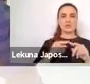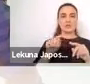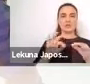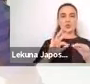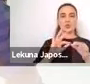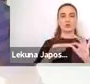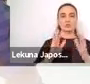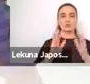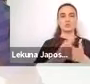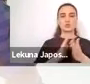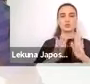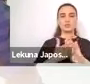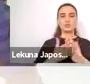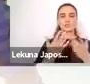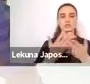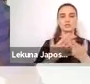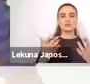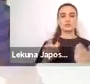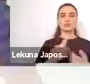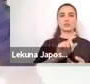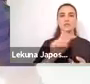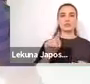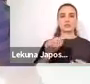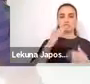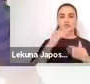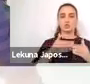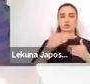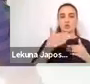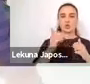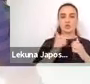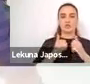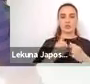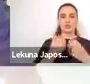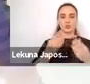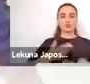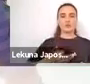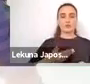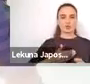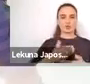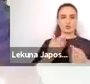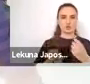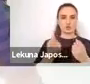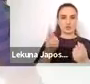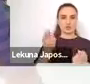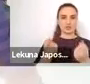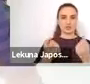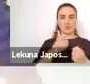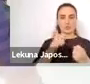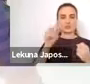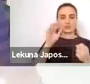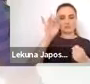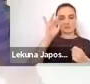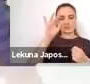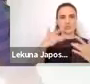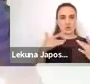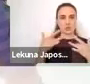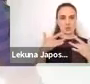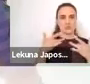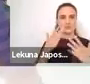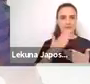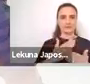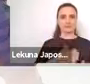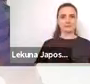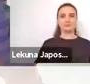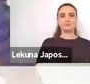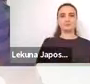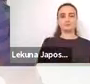კონკრეტული სიტუაციების, რაც შემდეგ ყოველდღიურ ცხოვრებაში გვხვდება. აი როგორც მსახიობები გადიან, ესე